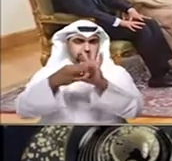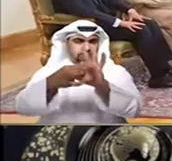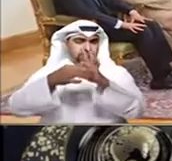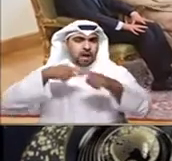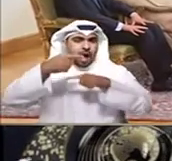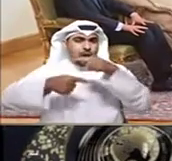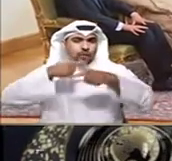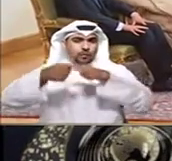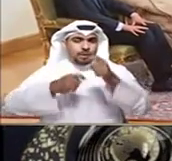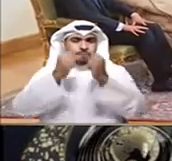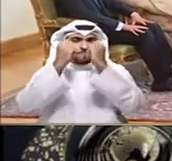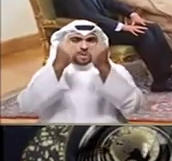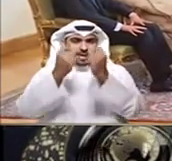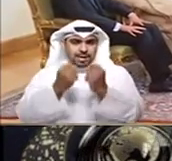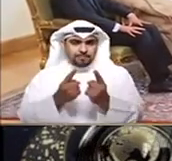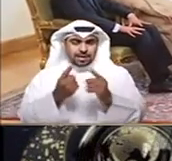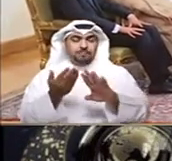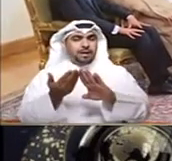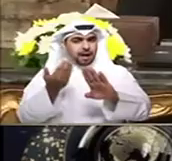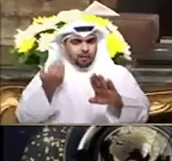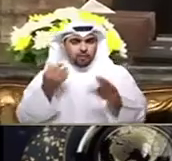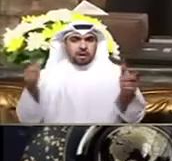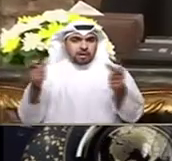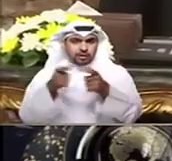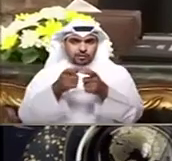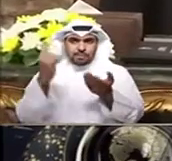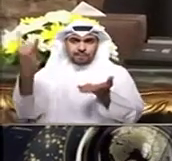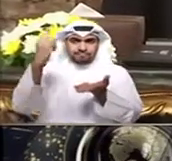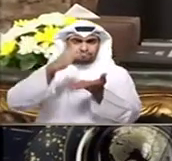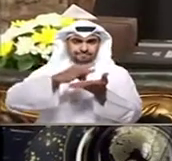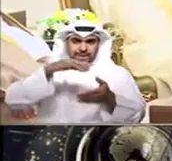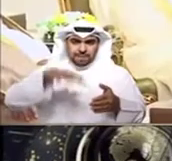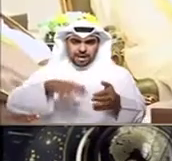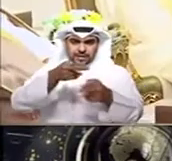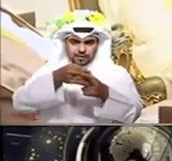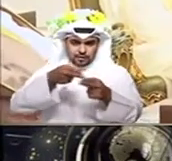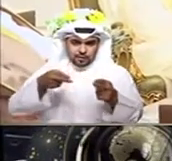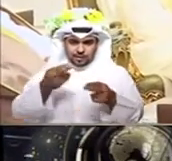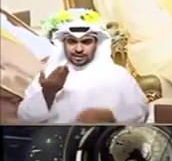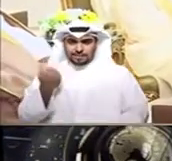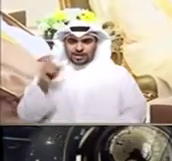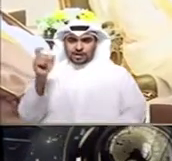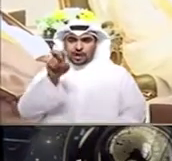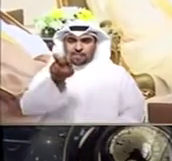تم تعزيزه والتأكيد عليه مؤخرا خلال زيارة فخامته للكويت أواخر الشهر الماضي.